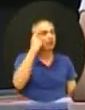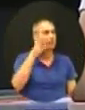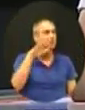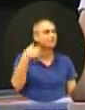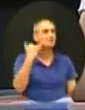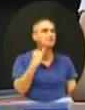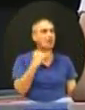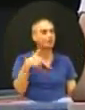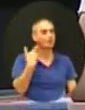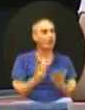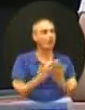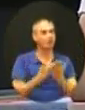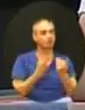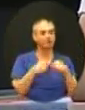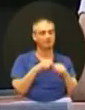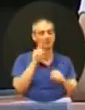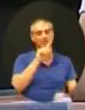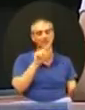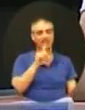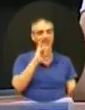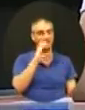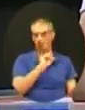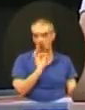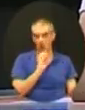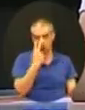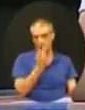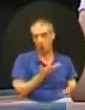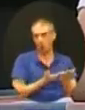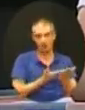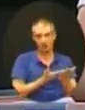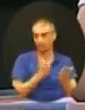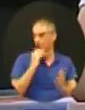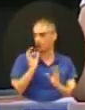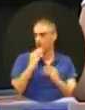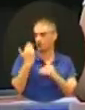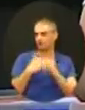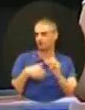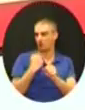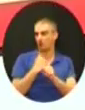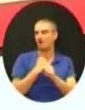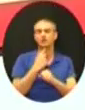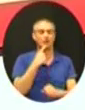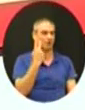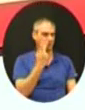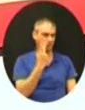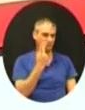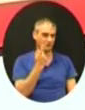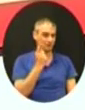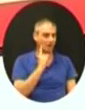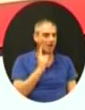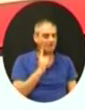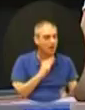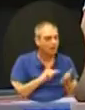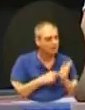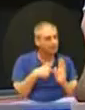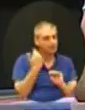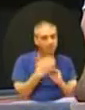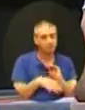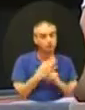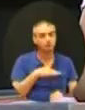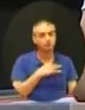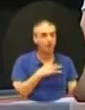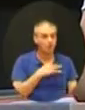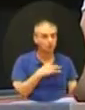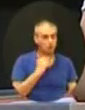היו המלצות של ועדת זליכה, אף אחד עוד לא ראה אותן. כן, עוד לא עושימו את ועדתם. כן, כמובן, אבל המטרה הסופית